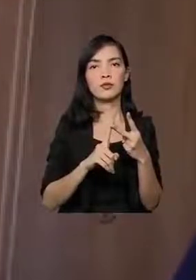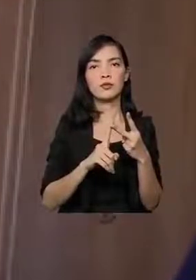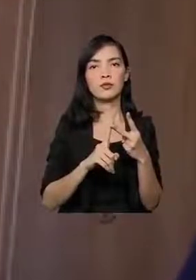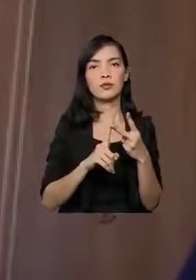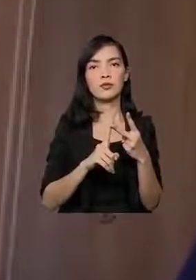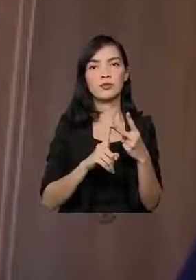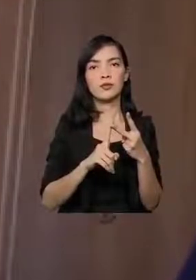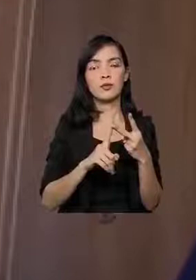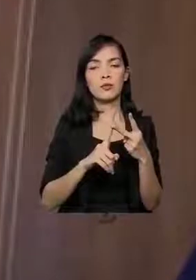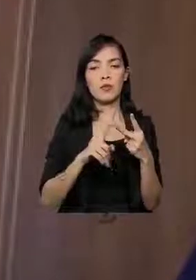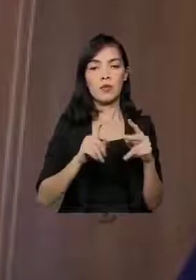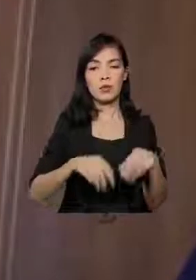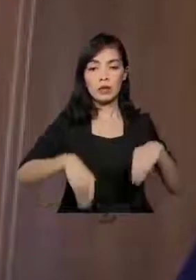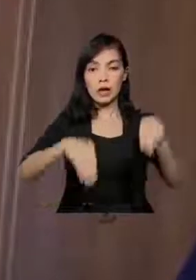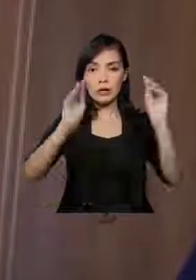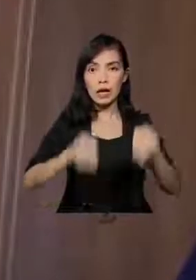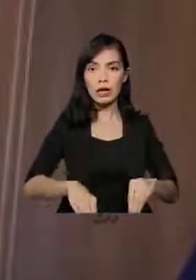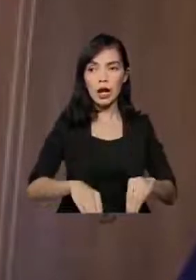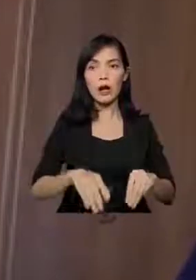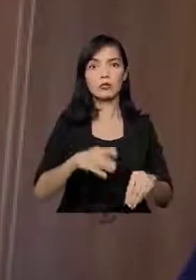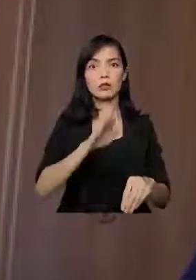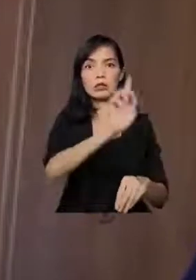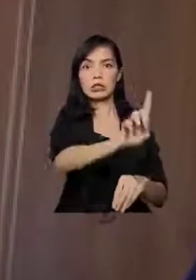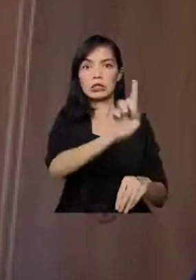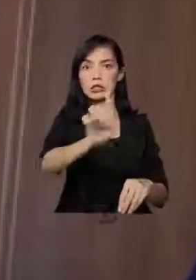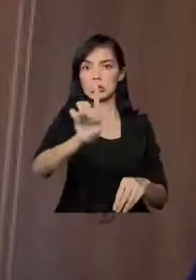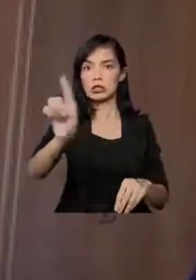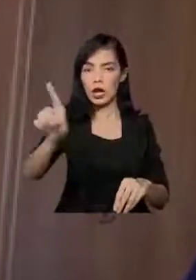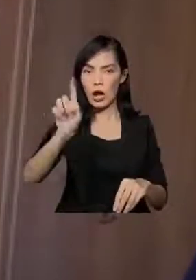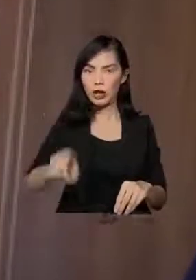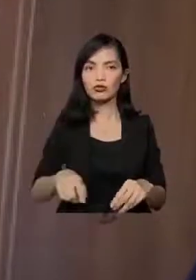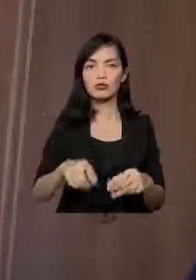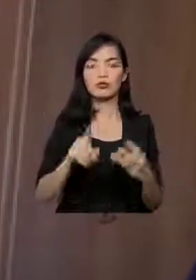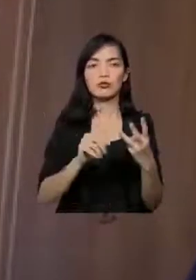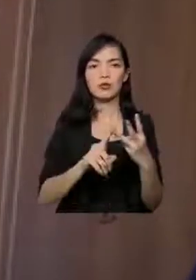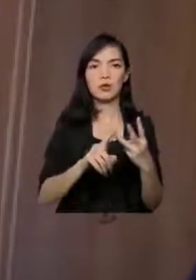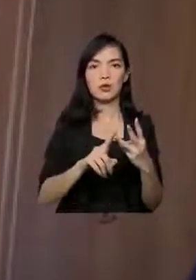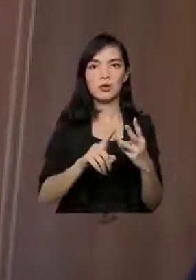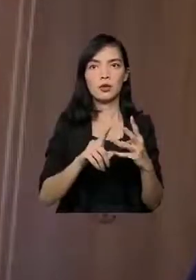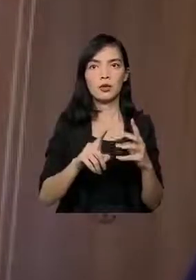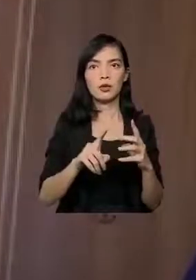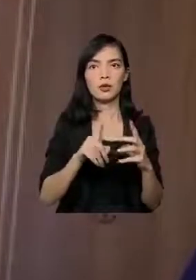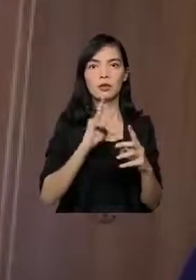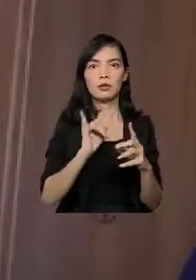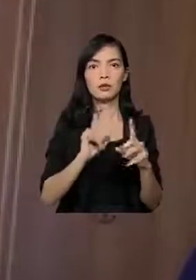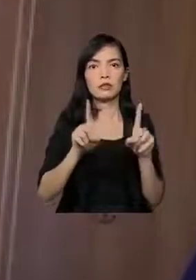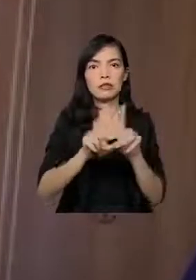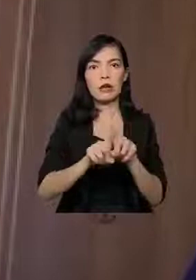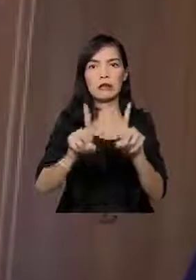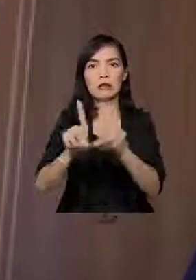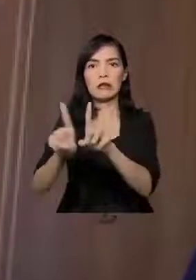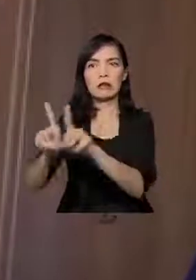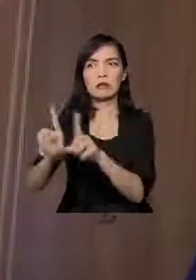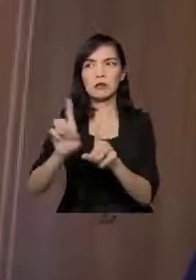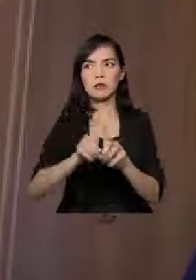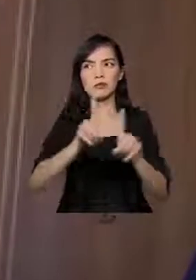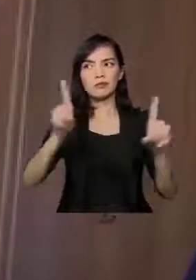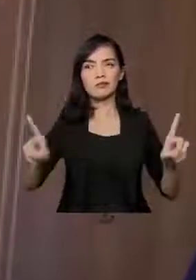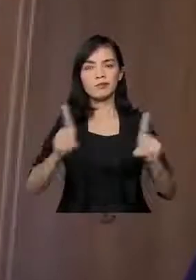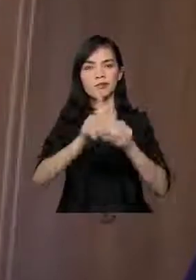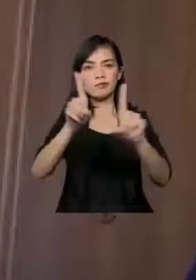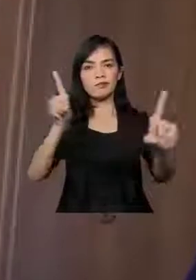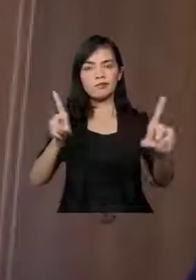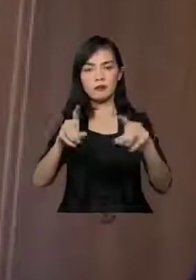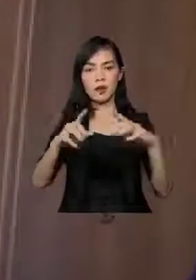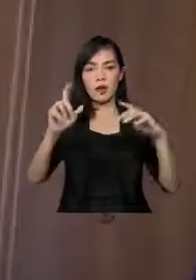harus membawa sejarahnya masing-masing kemudian ada distancing pada saat berada di apa pada saat berada